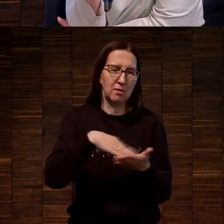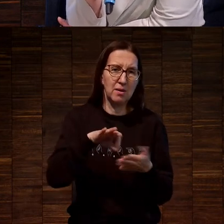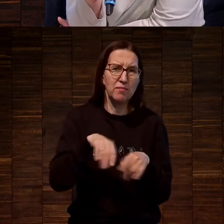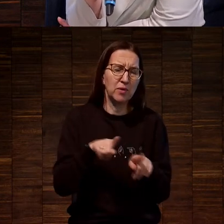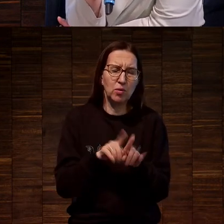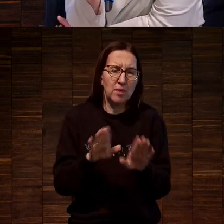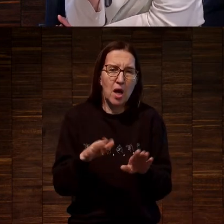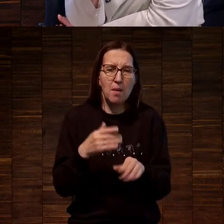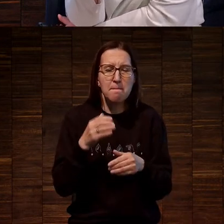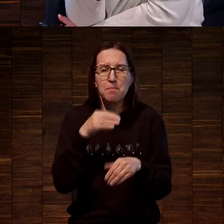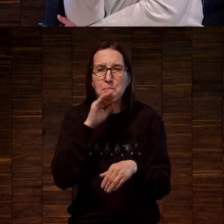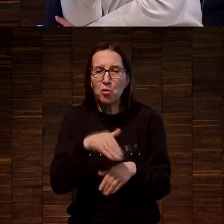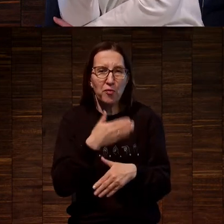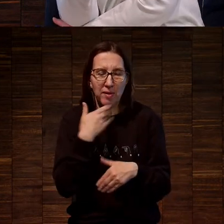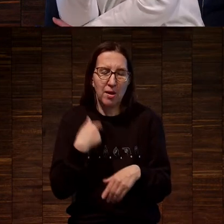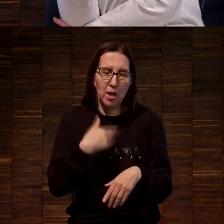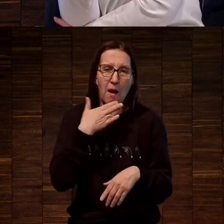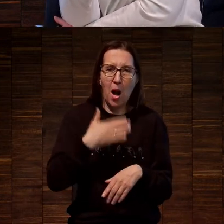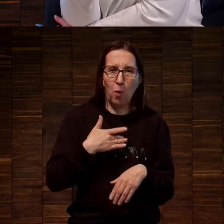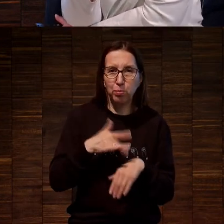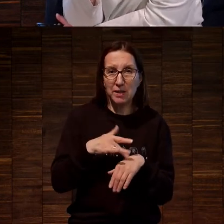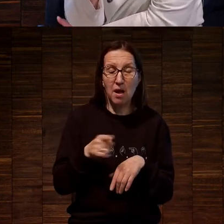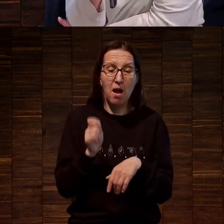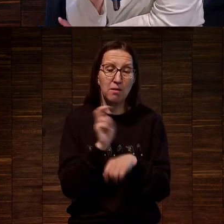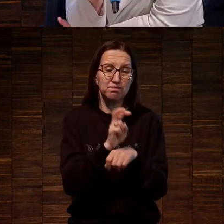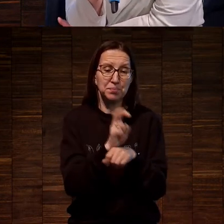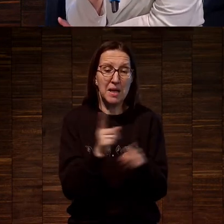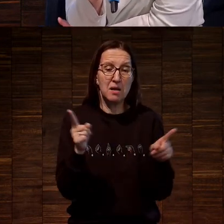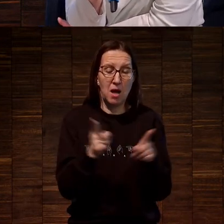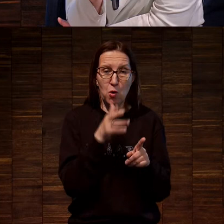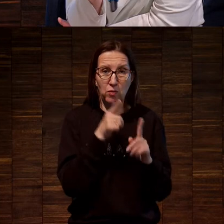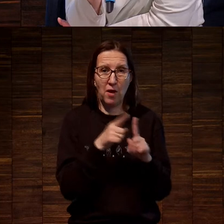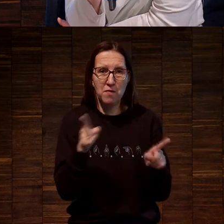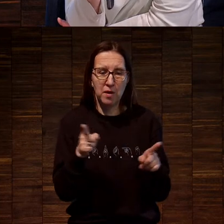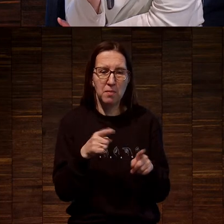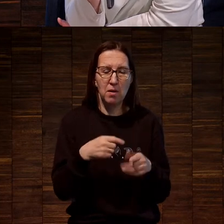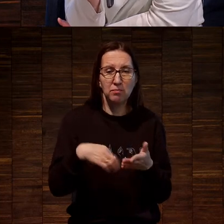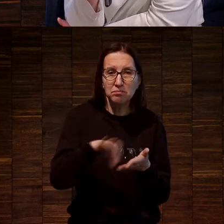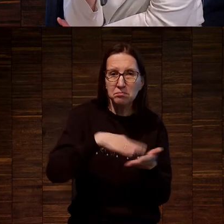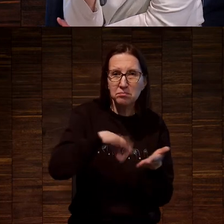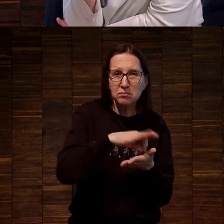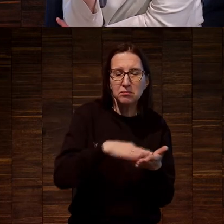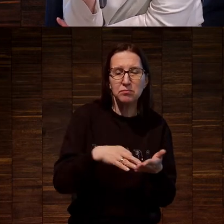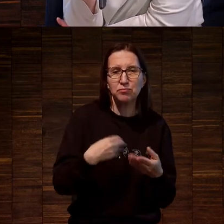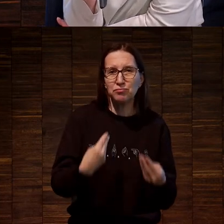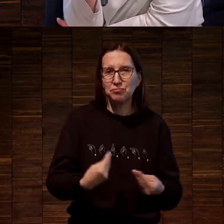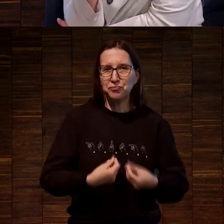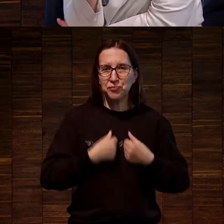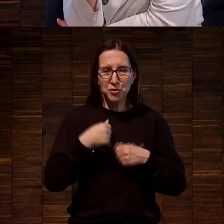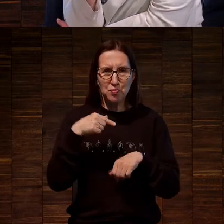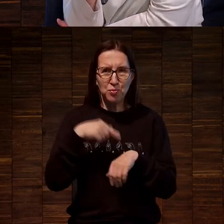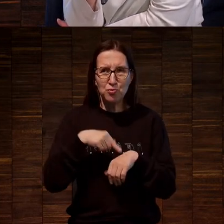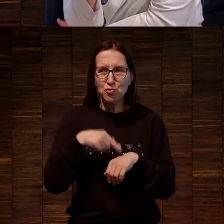любительский контекст. И благодаря короткому курсу они вдруг почувствовали